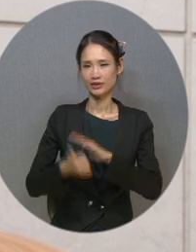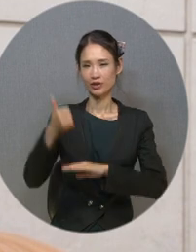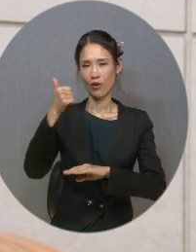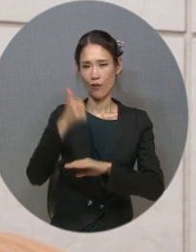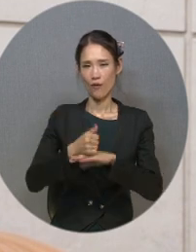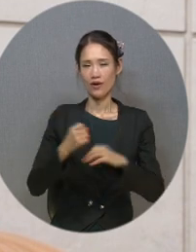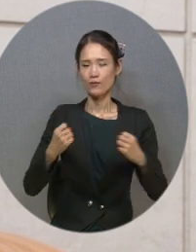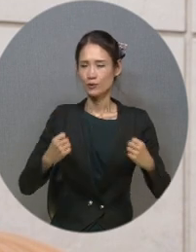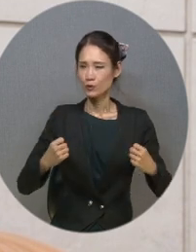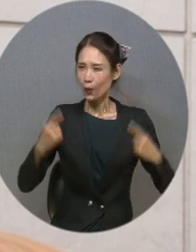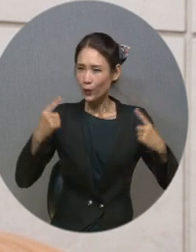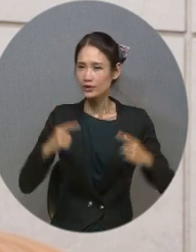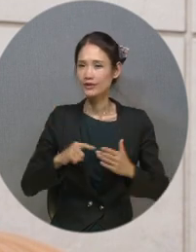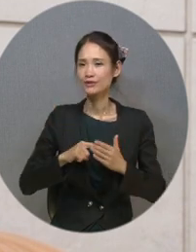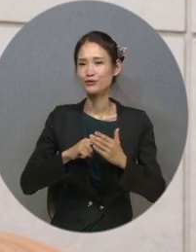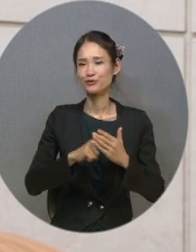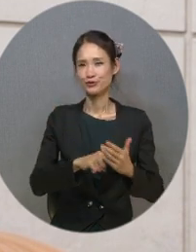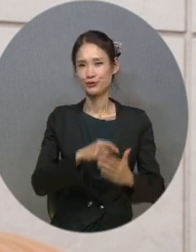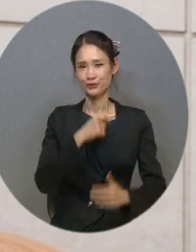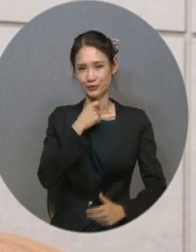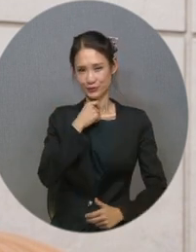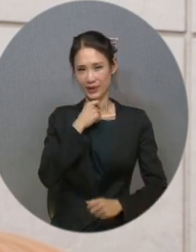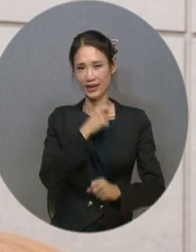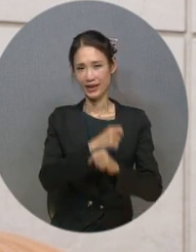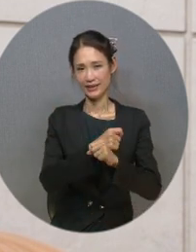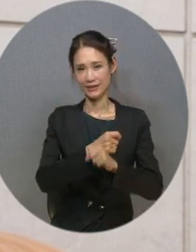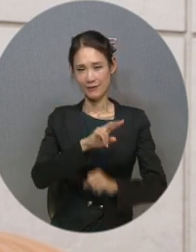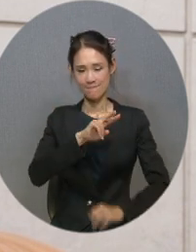성과를 동시에 추구하는 행정으로